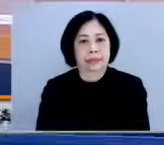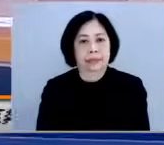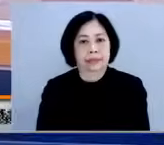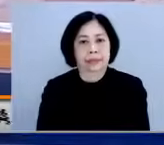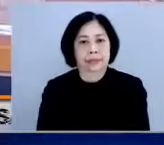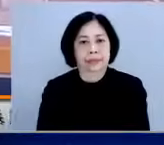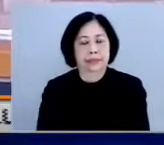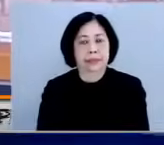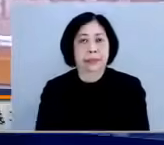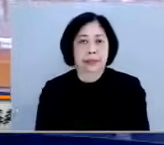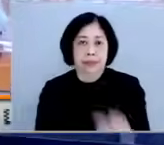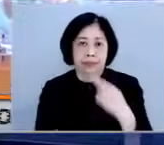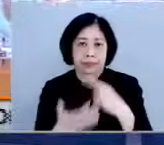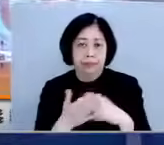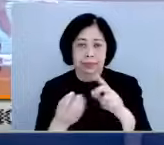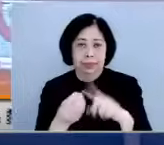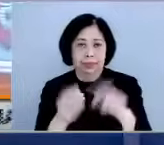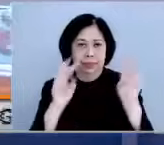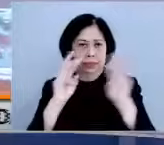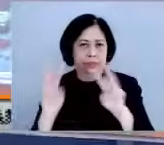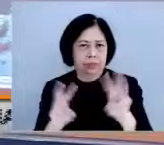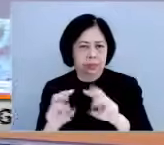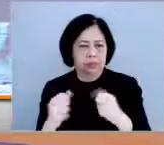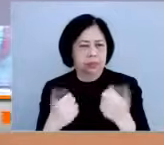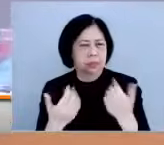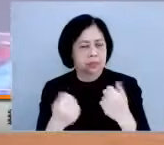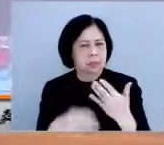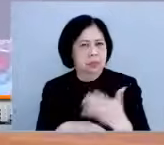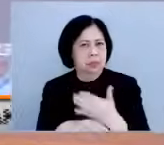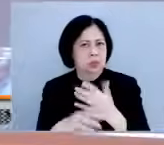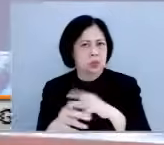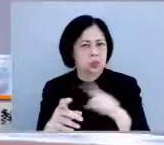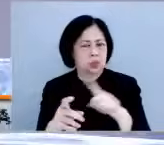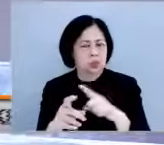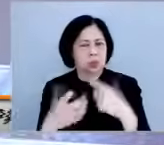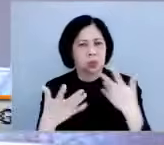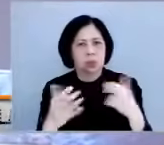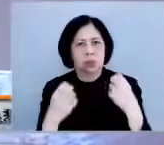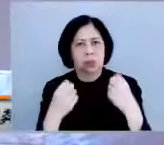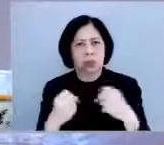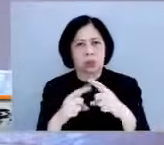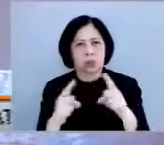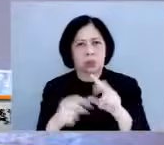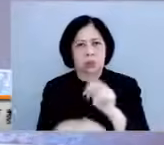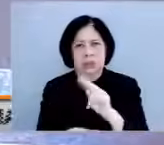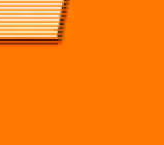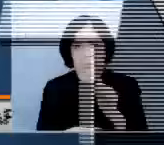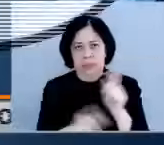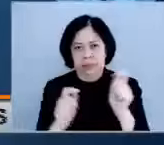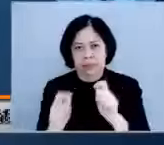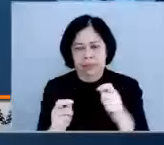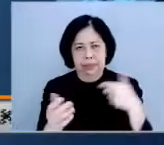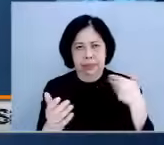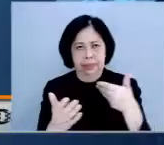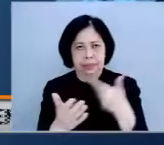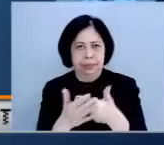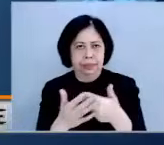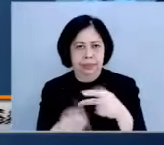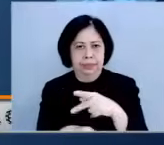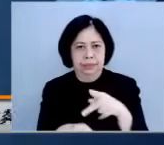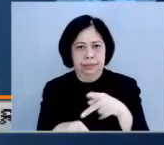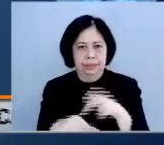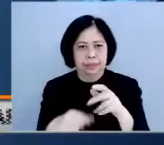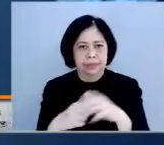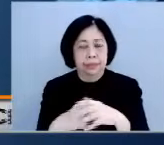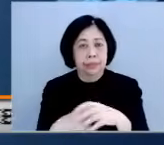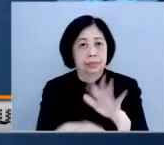Ulat panahon naman tayo, bahagyang lumakas ang bagyong Nika habang papalapit sa kalupaan ng bansa. Base sa forecast ng PAGASA, sa